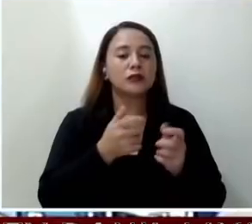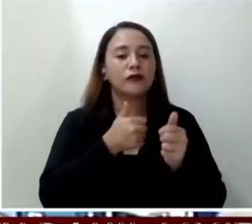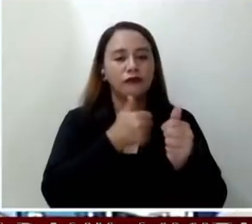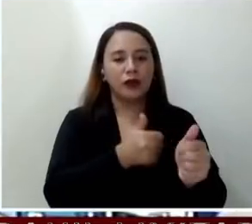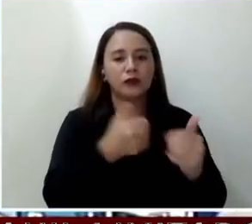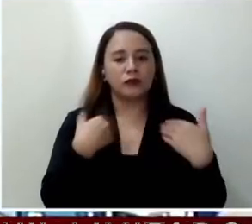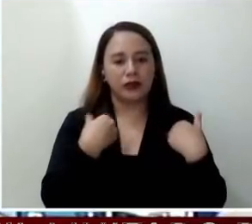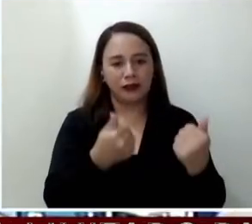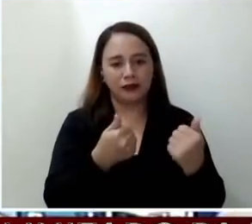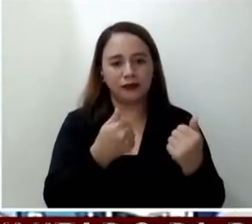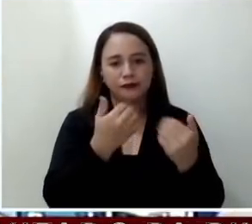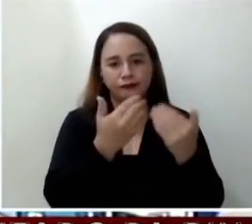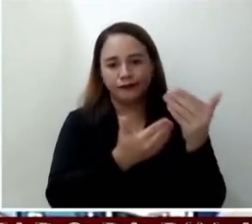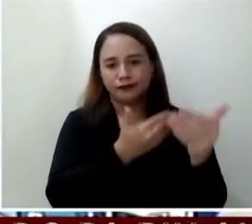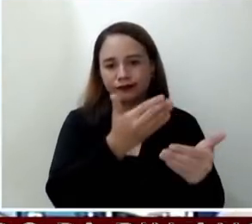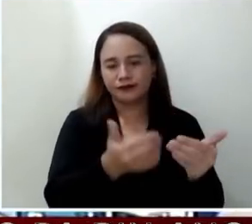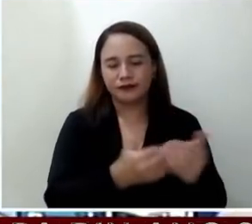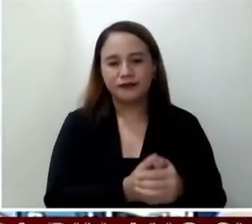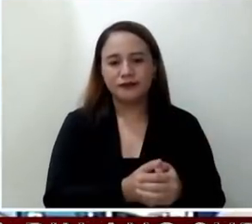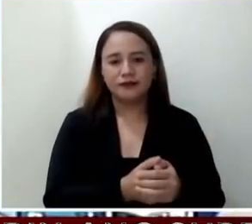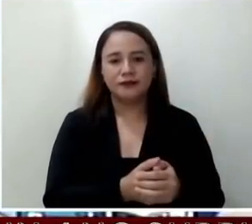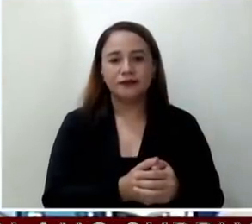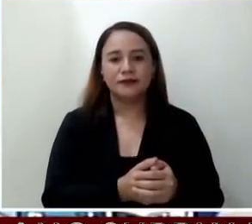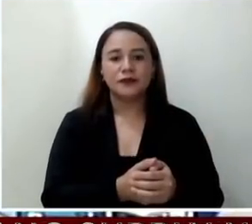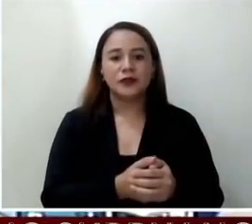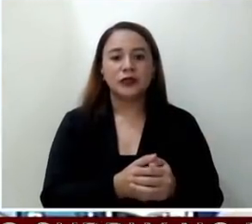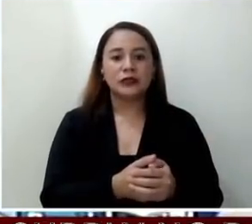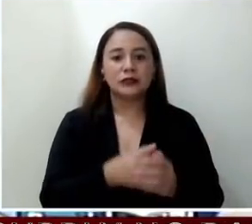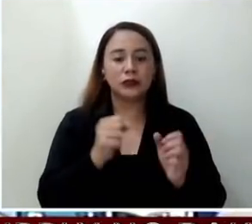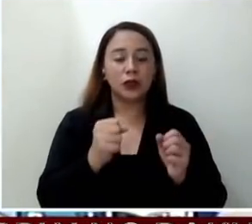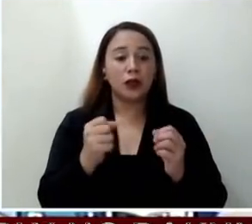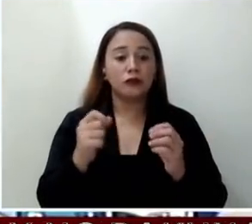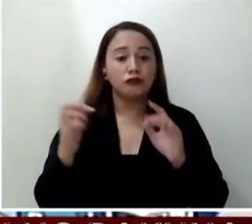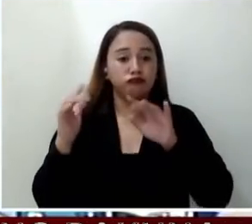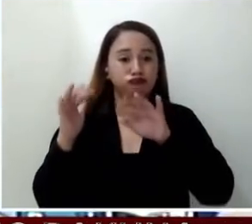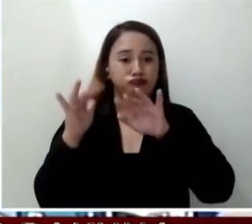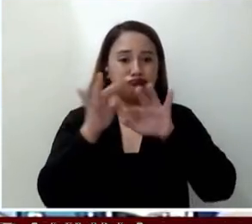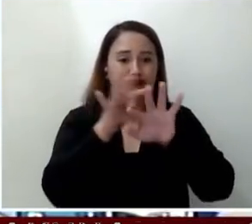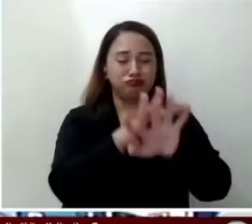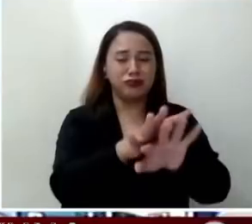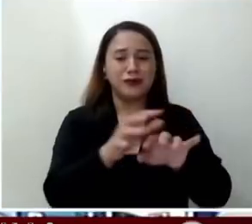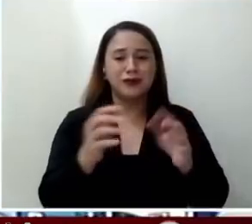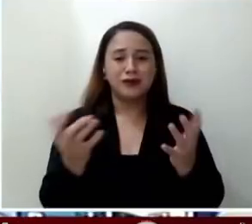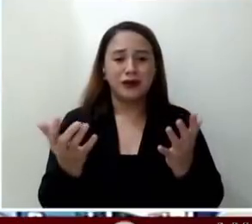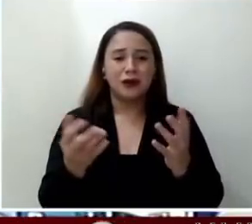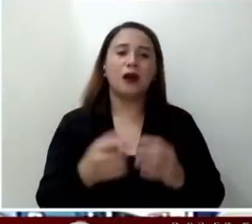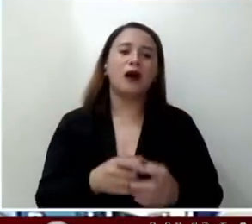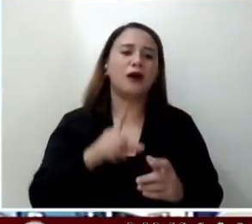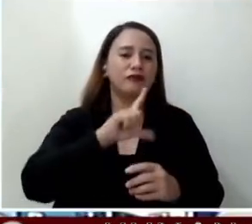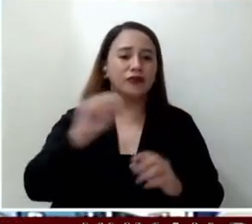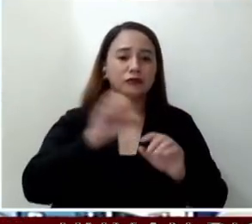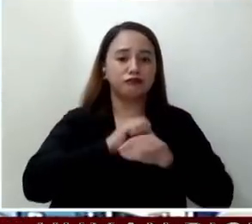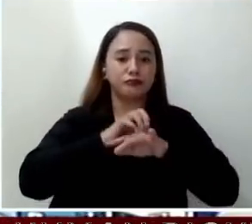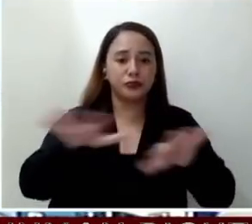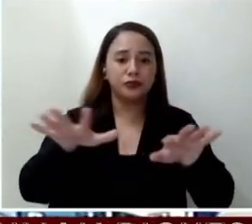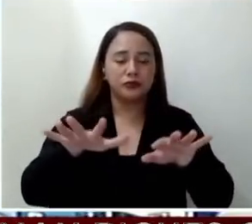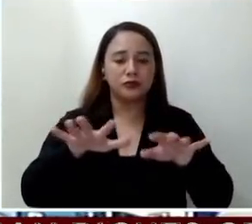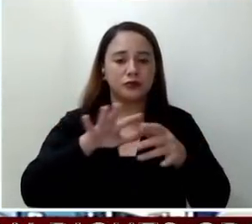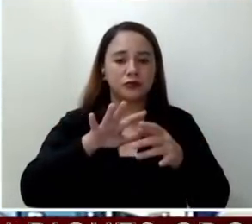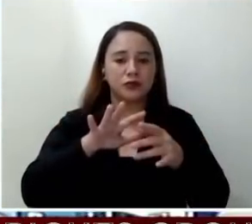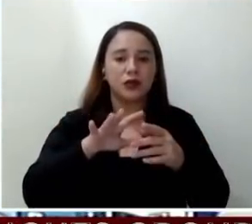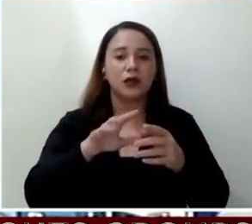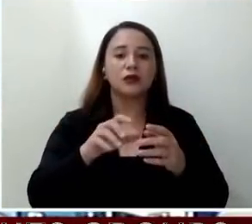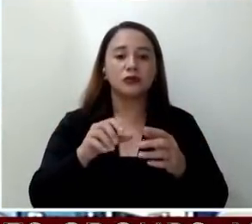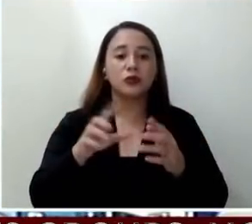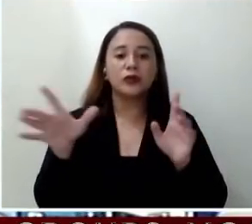with. Kaya kung talagang magka-crowding-crowding yan, super spreader yan, mag-i-spread